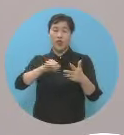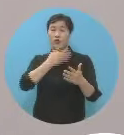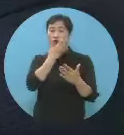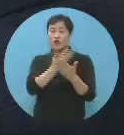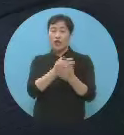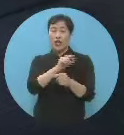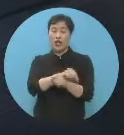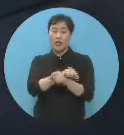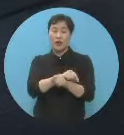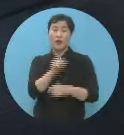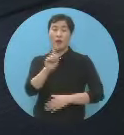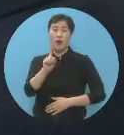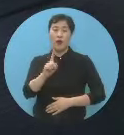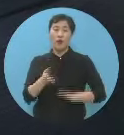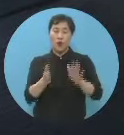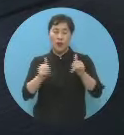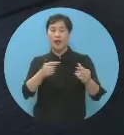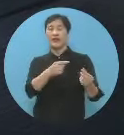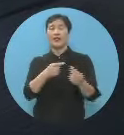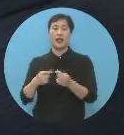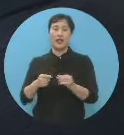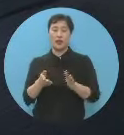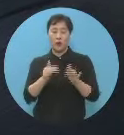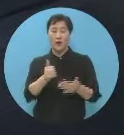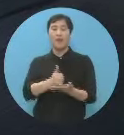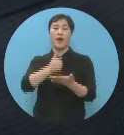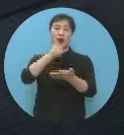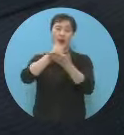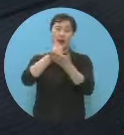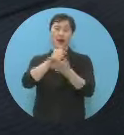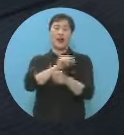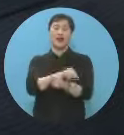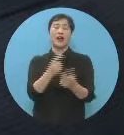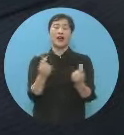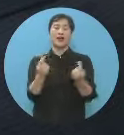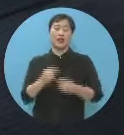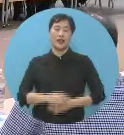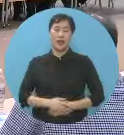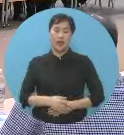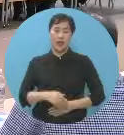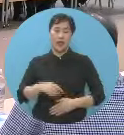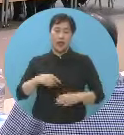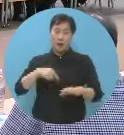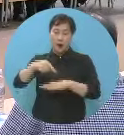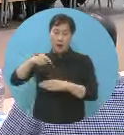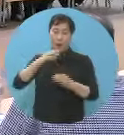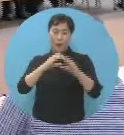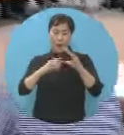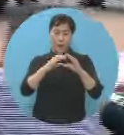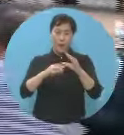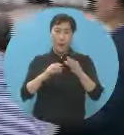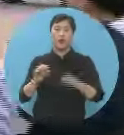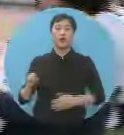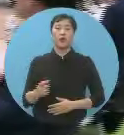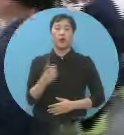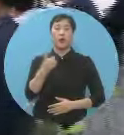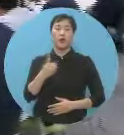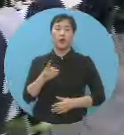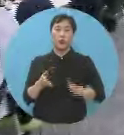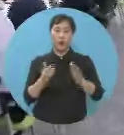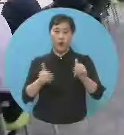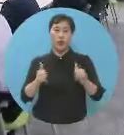도민 제일주의, 도민 지상주의 행정이라며 현장과의 소통을 기본으로 도민 중심의 행정을